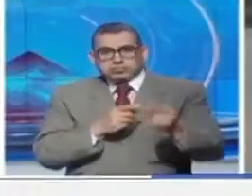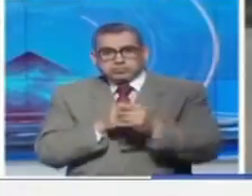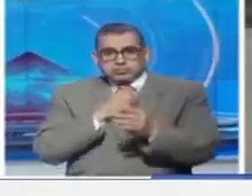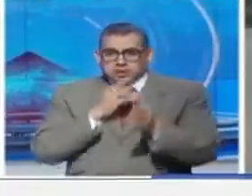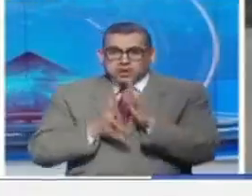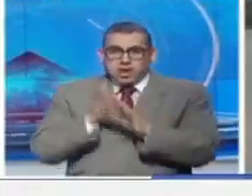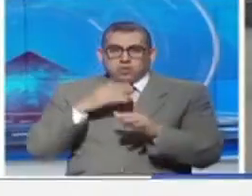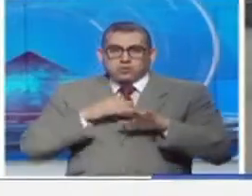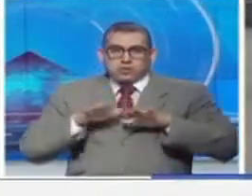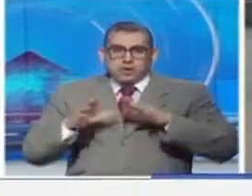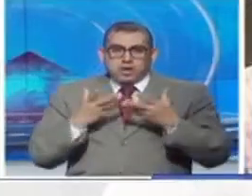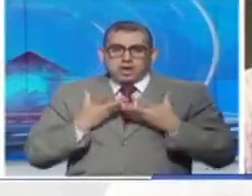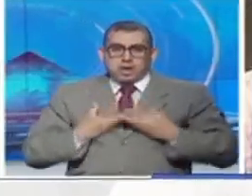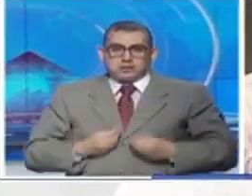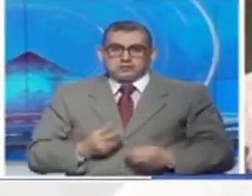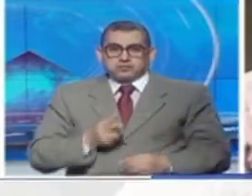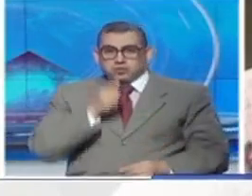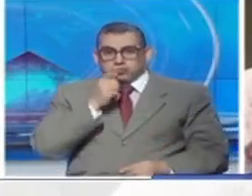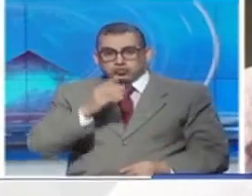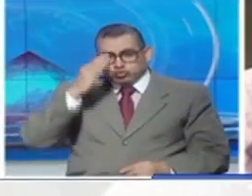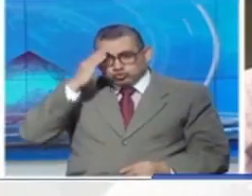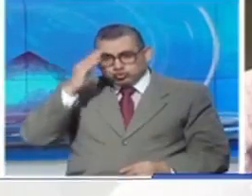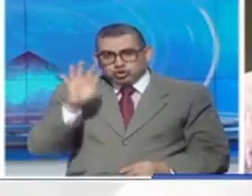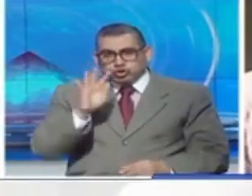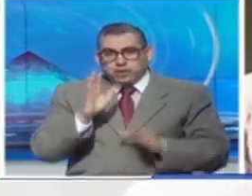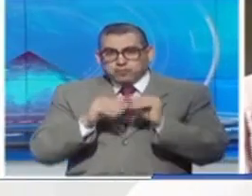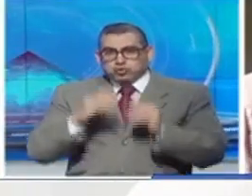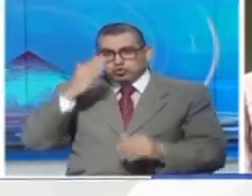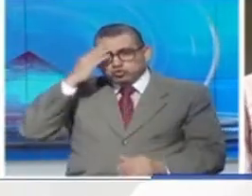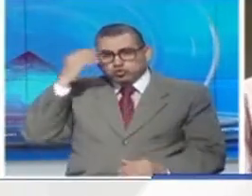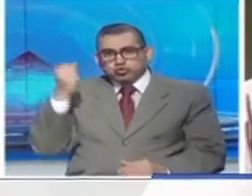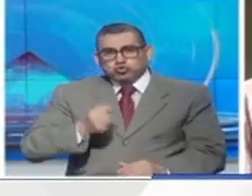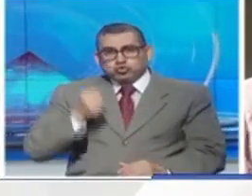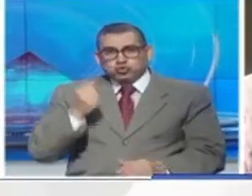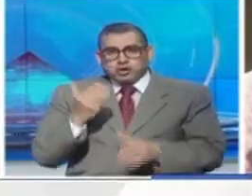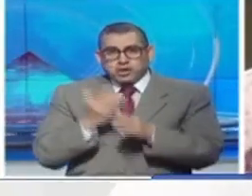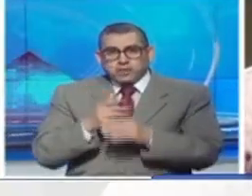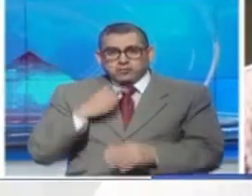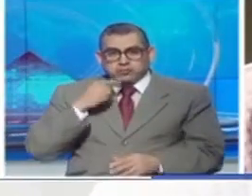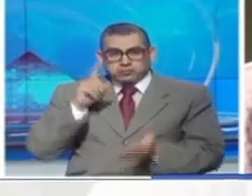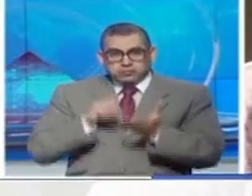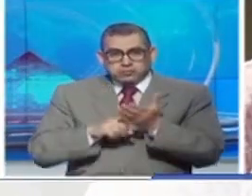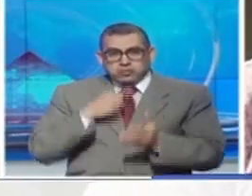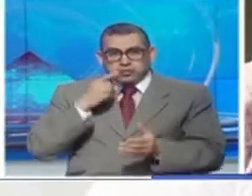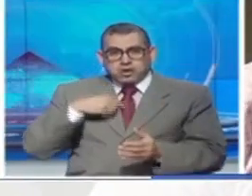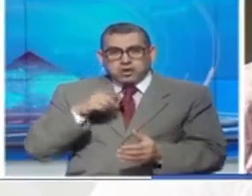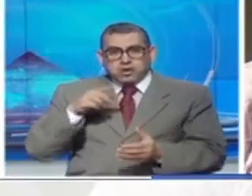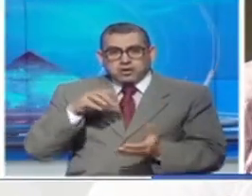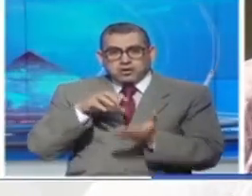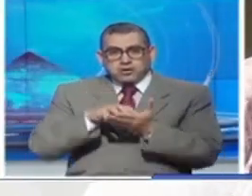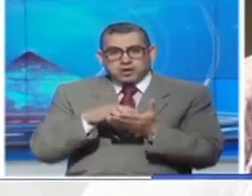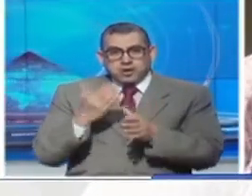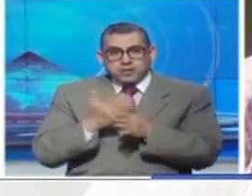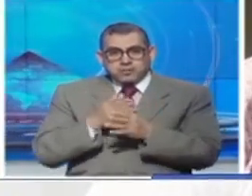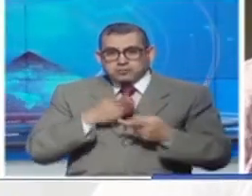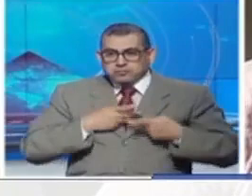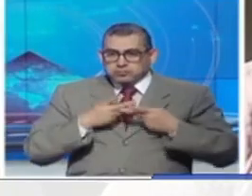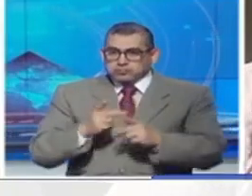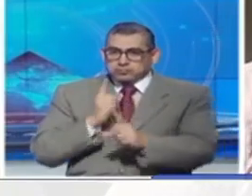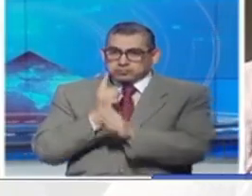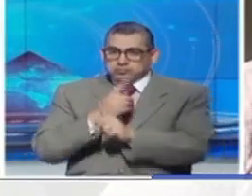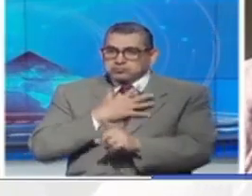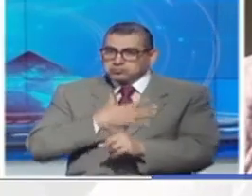عن النجاة. احنا نشكر الشعب المصري جدا جدا، خاصة في المعبر بتاع شكيت، الاستقبال،